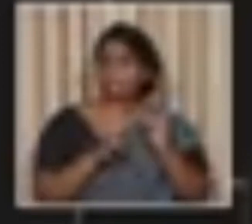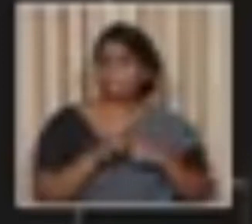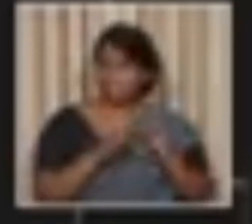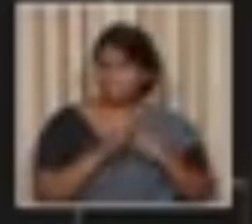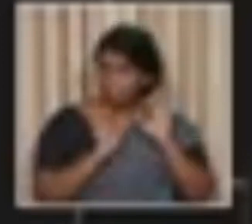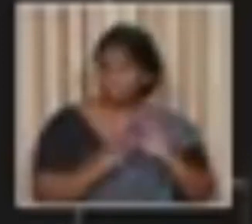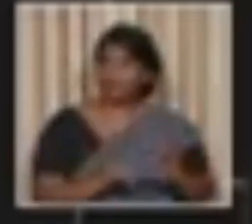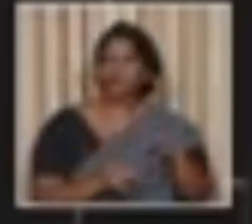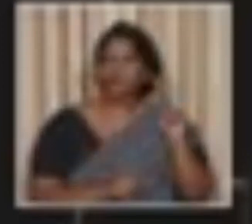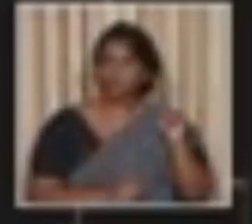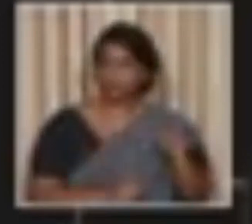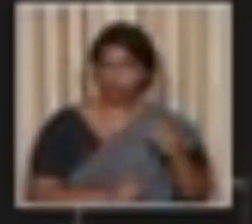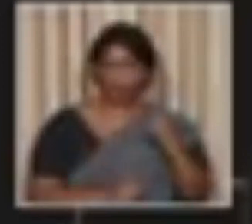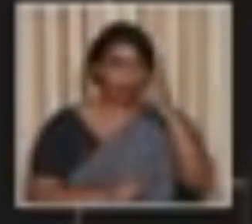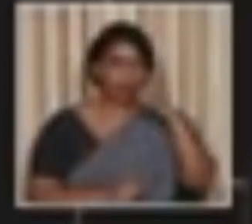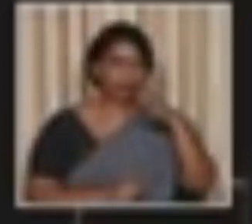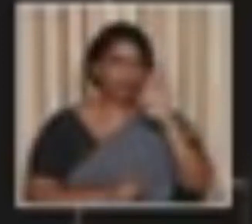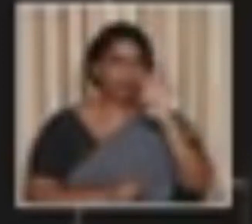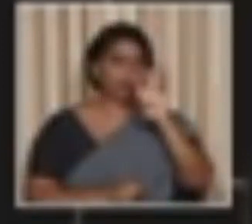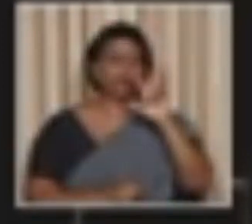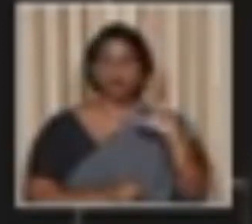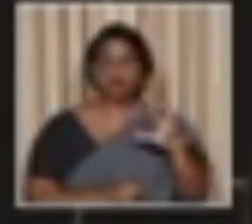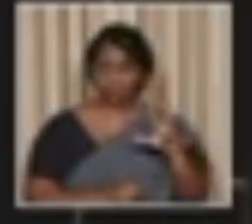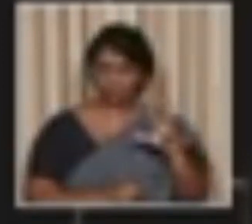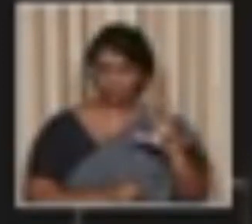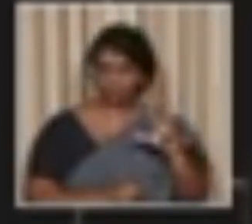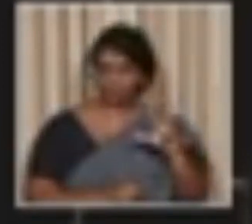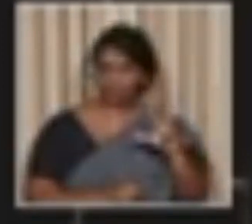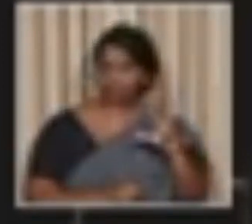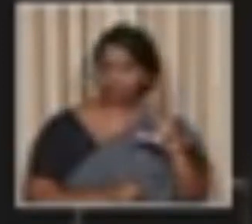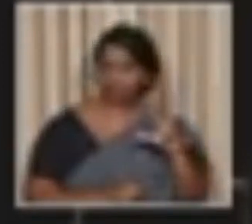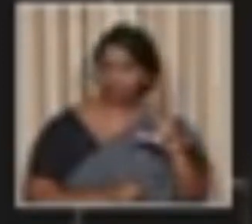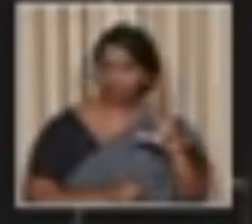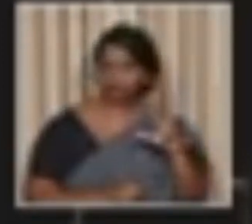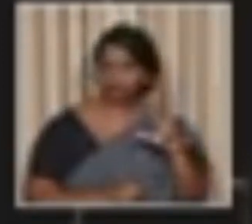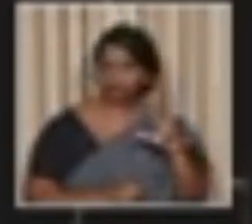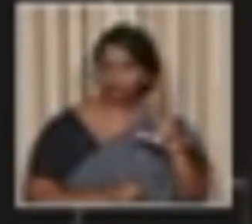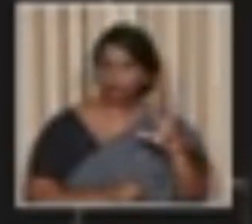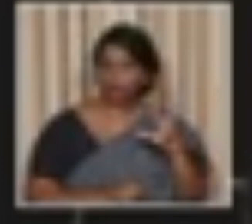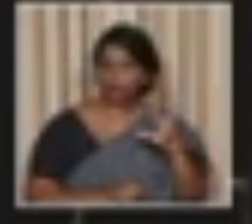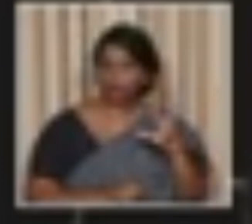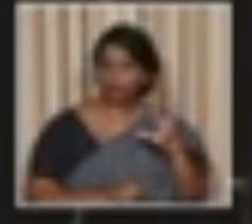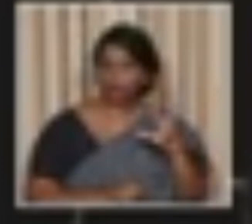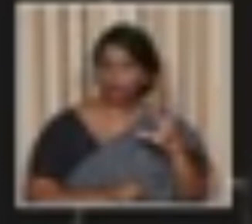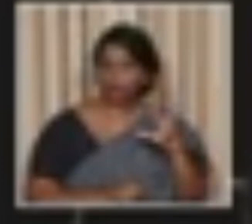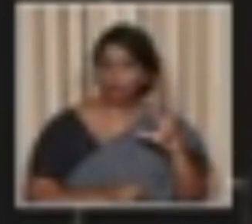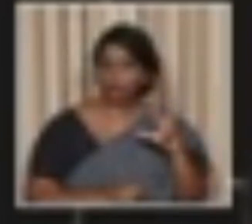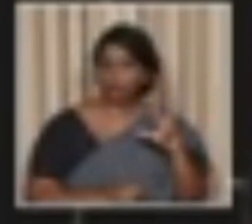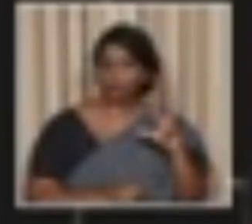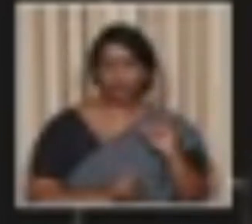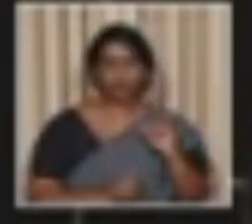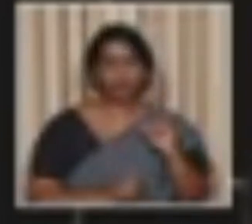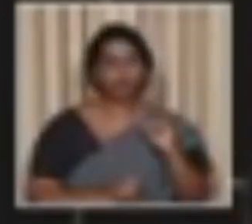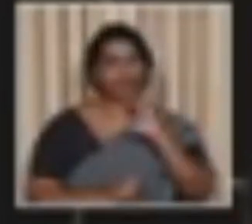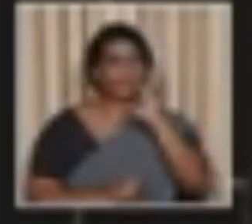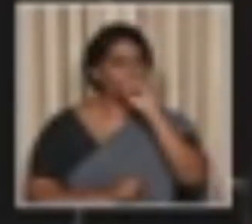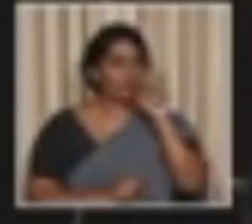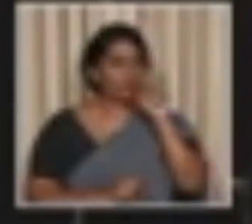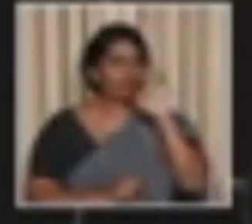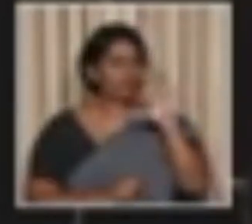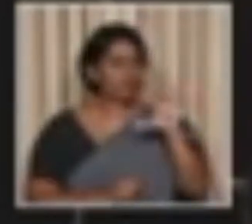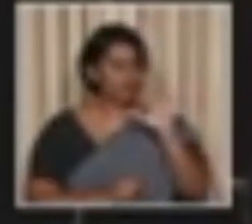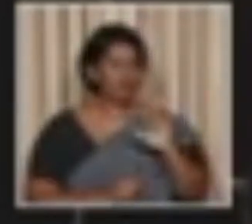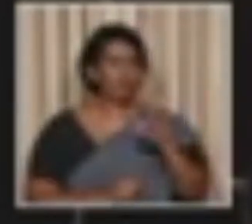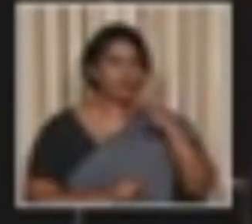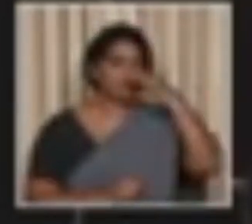இருந்தால், 1948 வடகிழக்கில் சைபர் தசம் 5% இருந்தவர்கள், 56 சிங்கள சமூகம் 9%, 65 சிங்கள